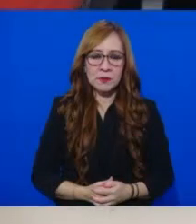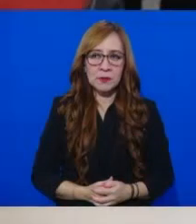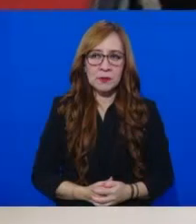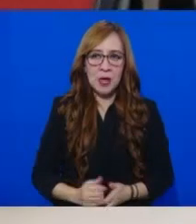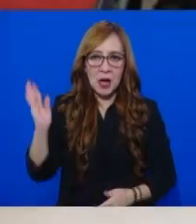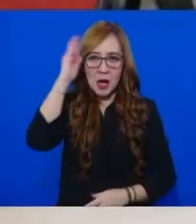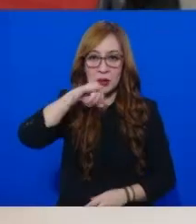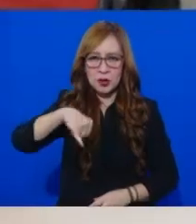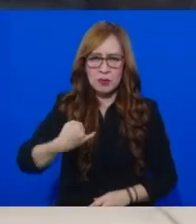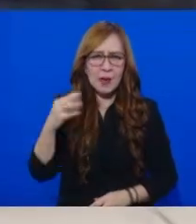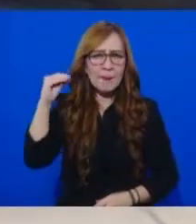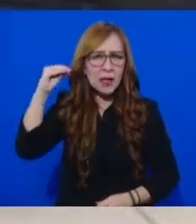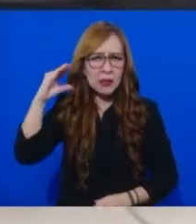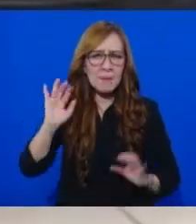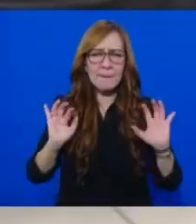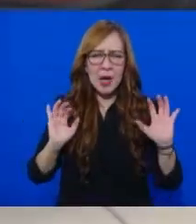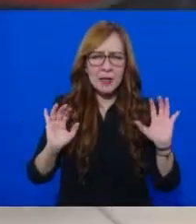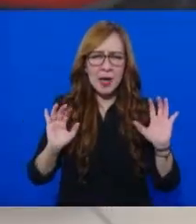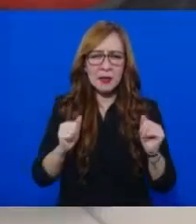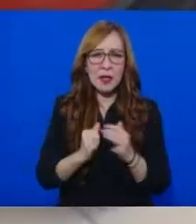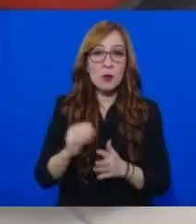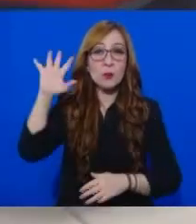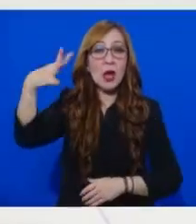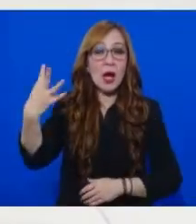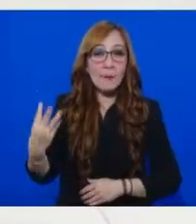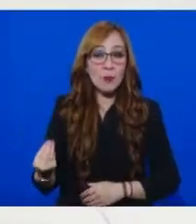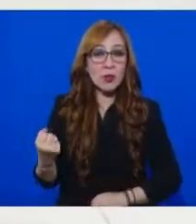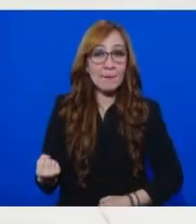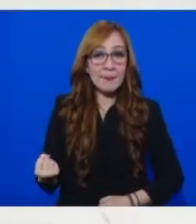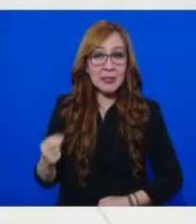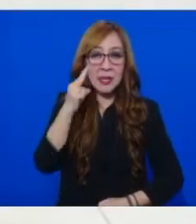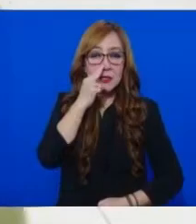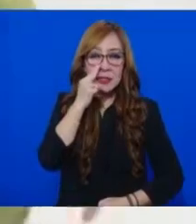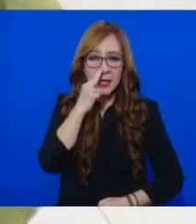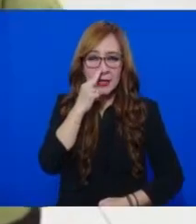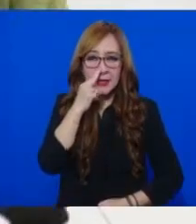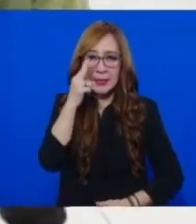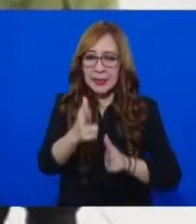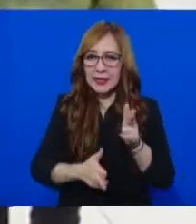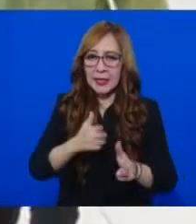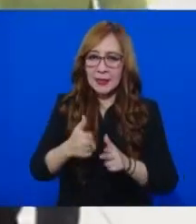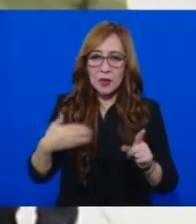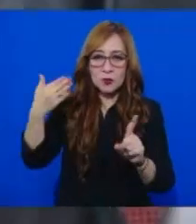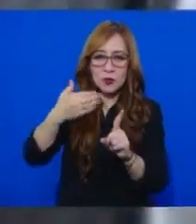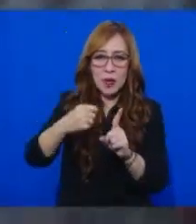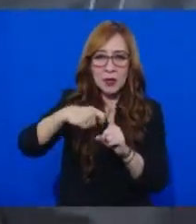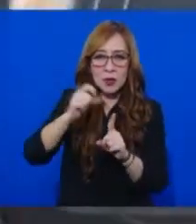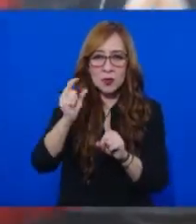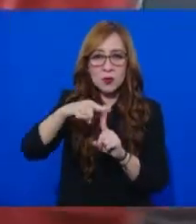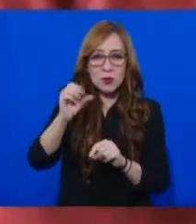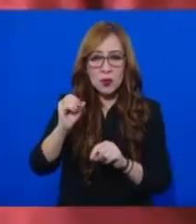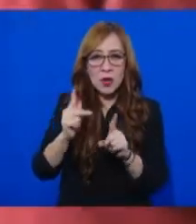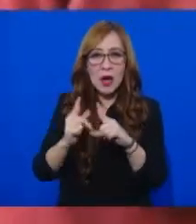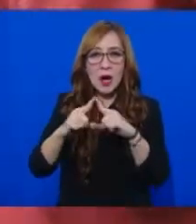Jumat pagi, pemudik terus memadati stasiun Pasar Senen. Adapun kereta yang berangkat pagi ini dari stasiun Senen, tujuan Kutoarjo, Tegal, Malang,